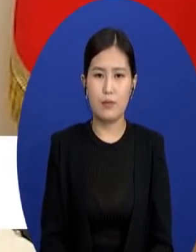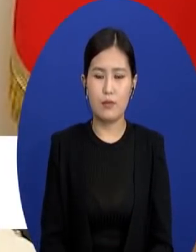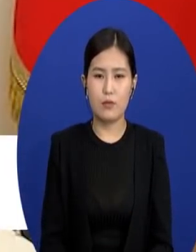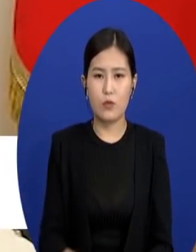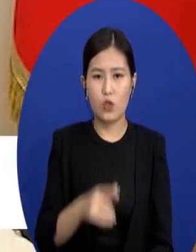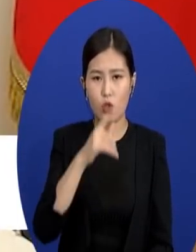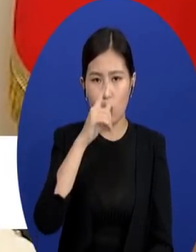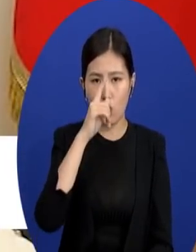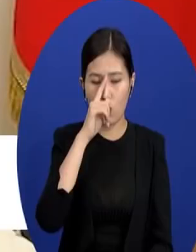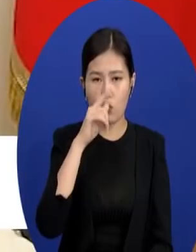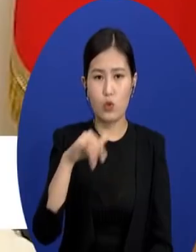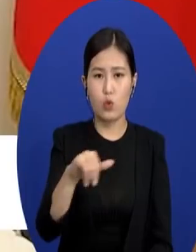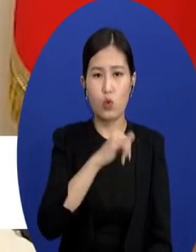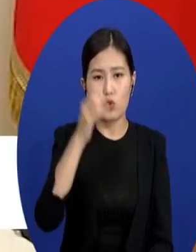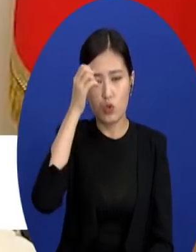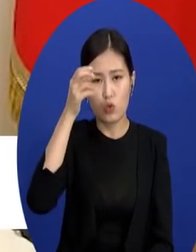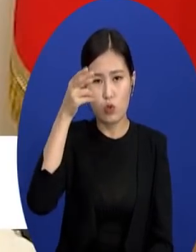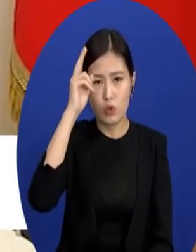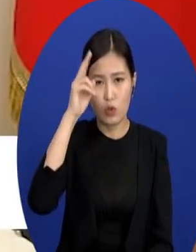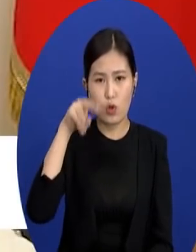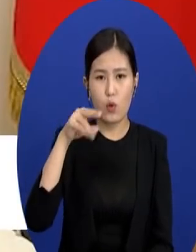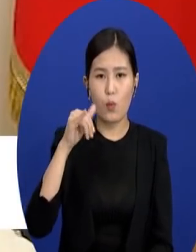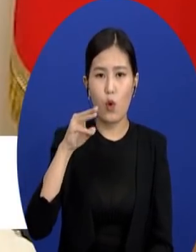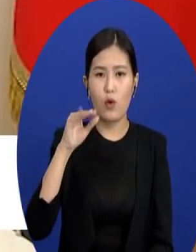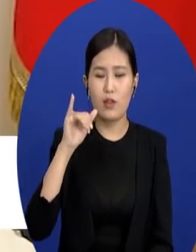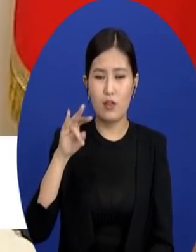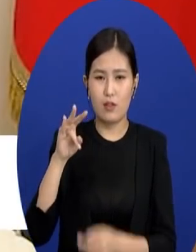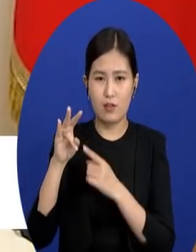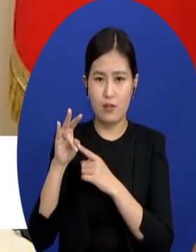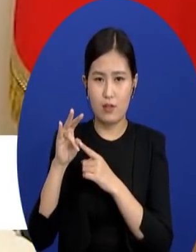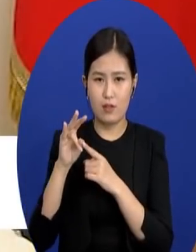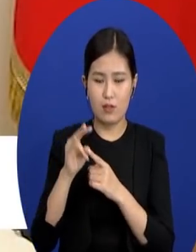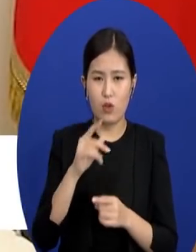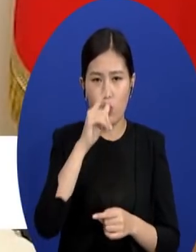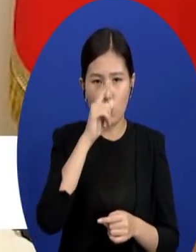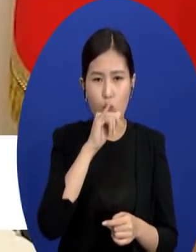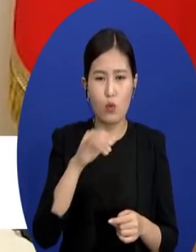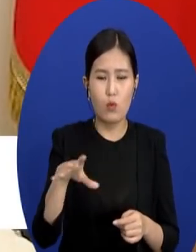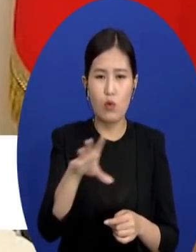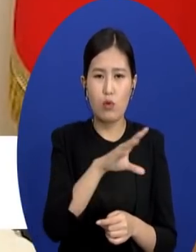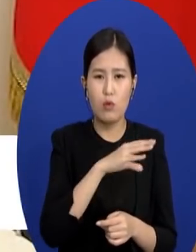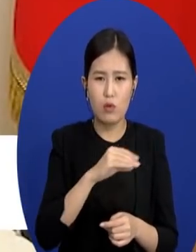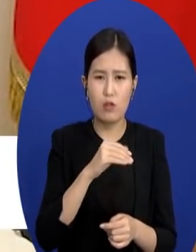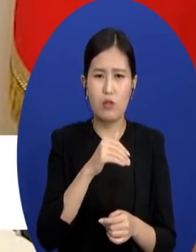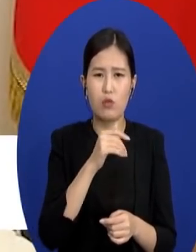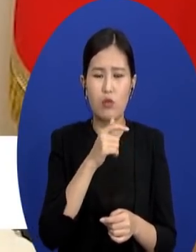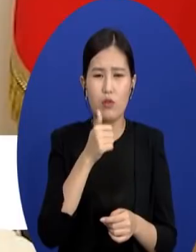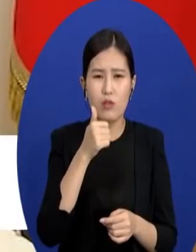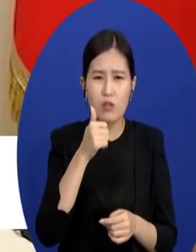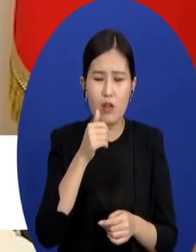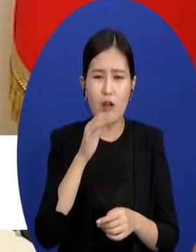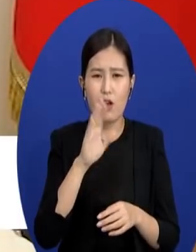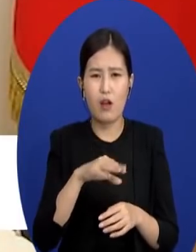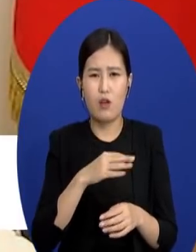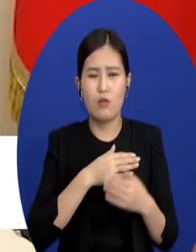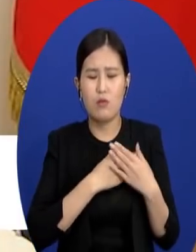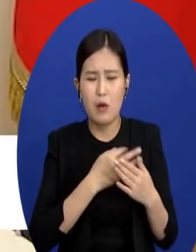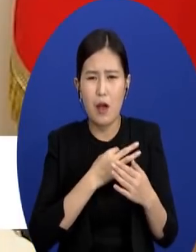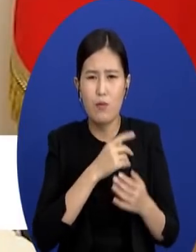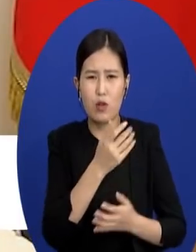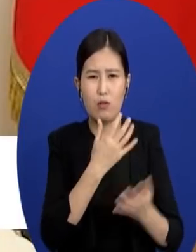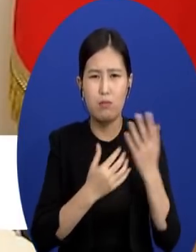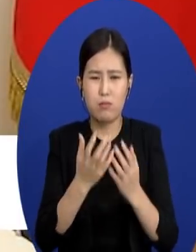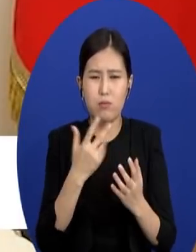Орсо холбооны улсын ерөнхийлөгч Владимир Путин иргэдээ сайн дураар вакцинд хамруулж эхлэхийг засгийн газар болон мужийн засаг